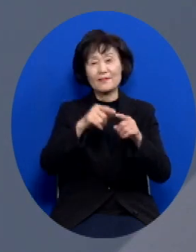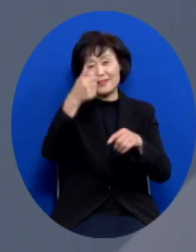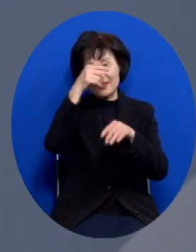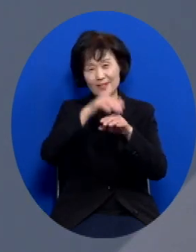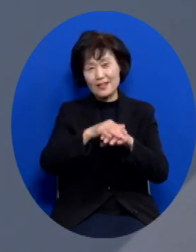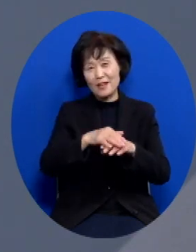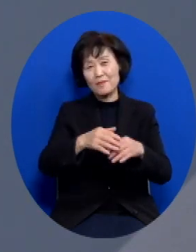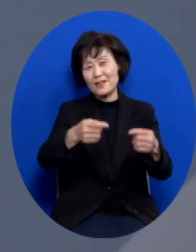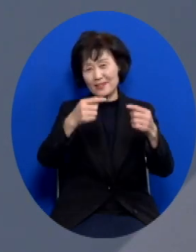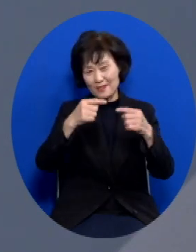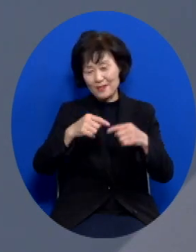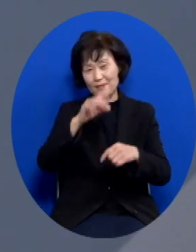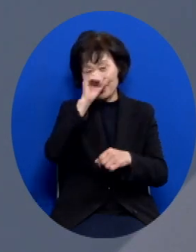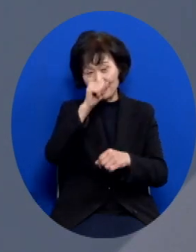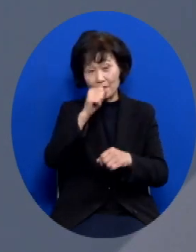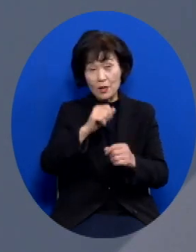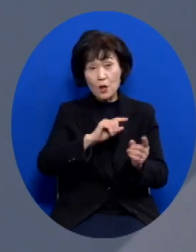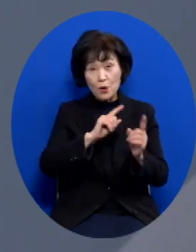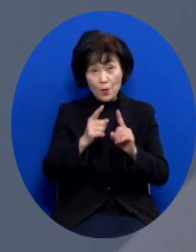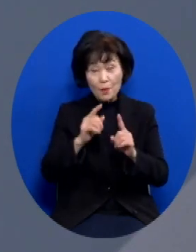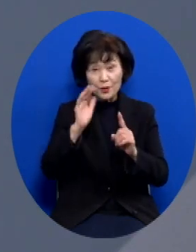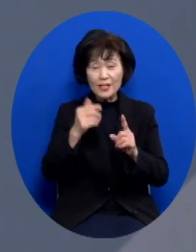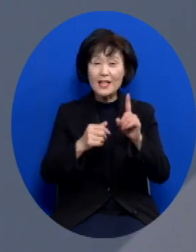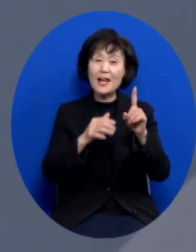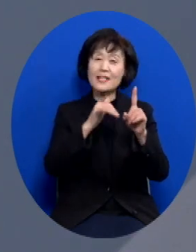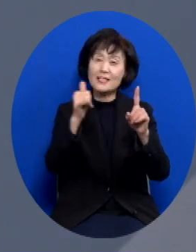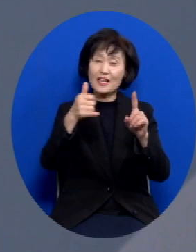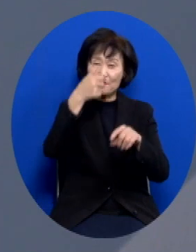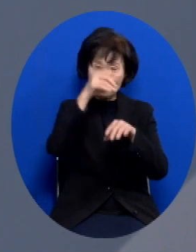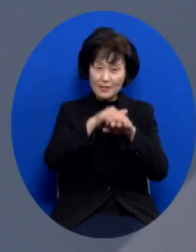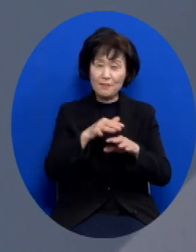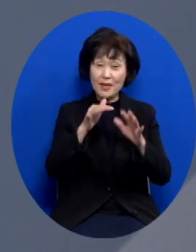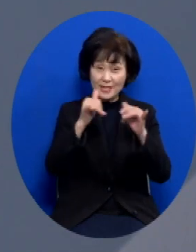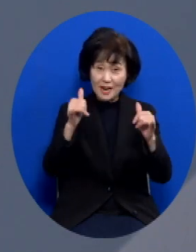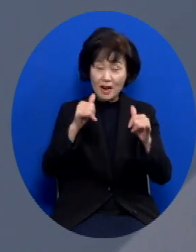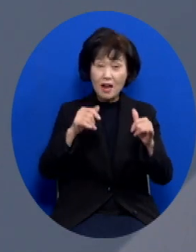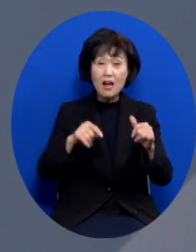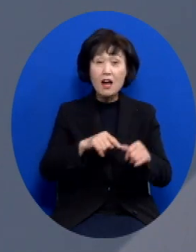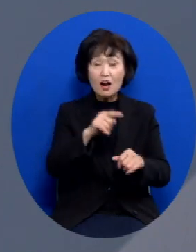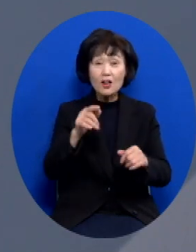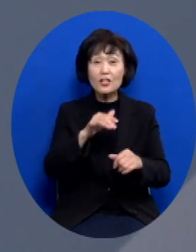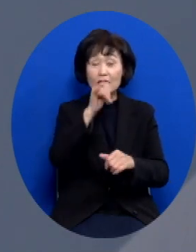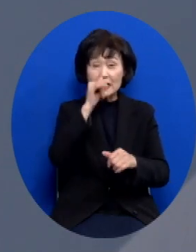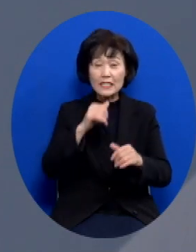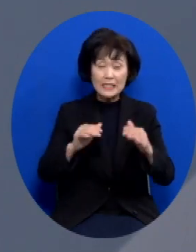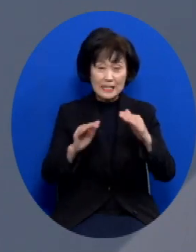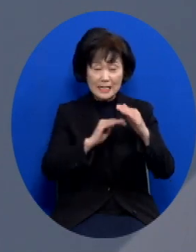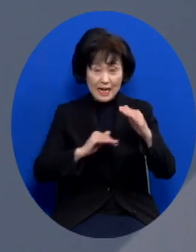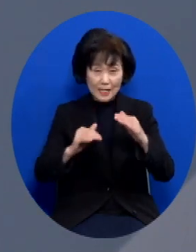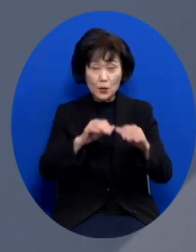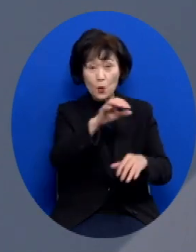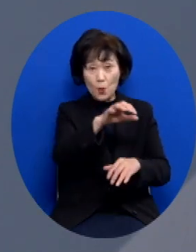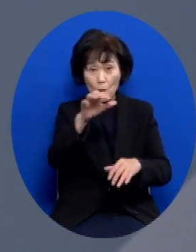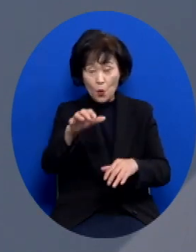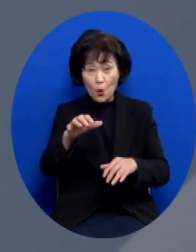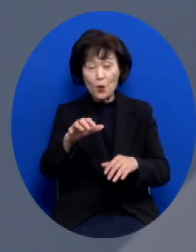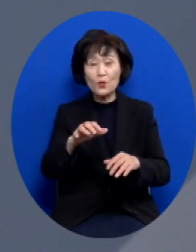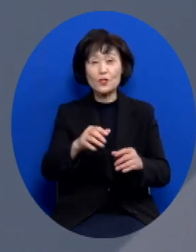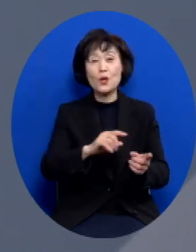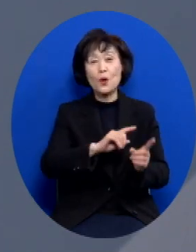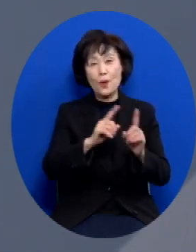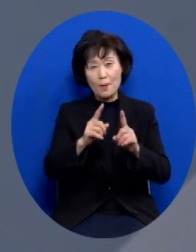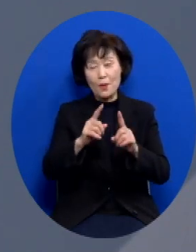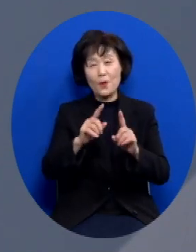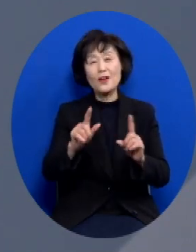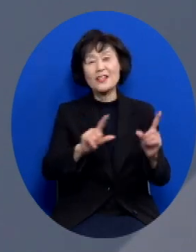좋겠습니다. 그렇게 회복된 한 사람의 예배자가 그들이 속한 가정과 또 영역과 지역을 살리게 될 줄로